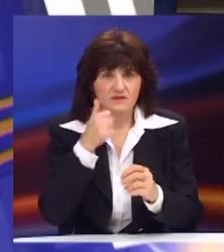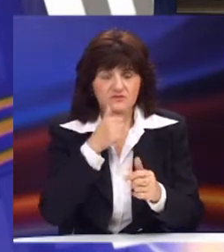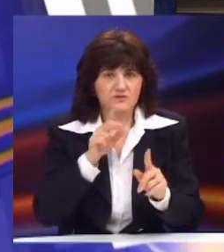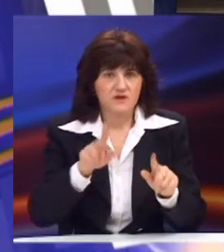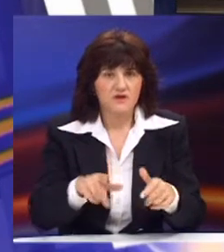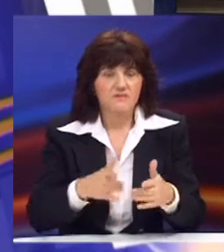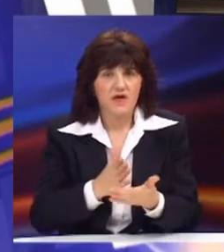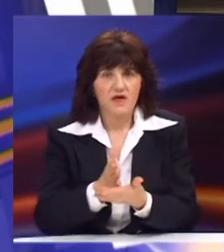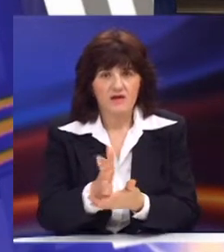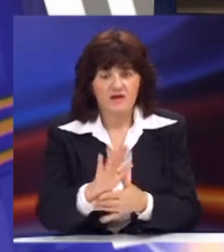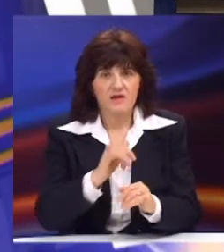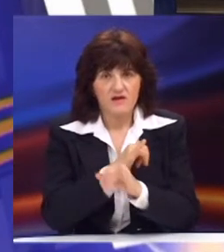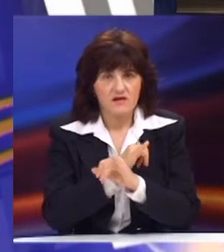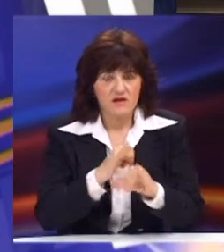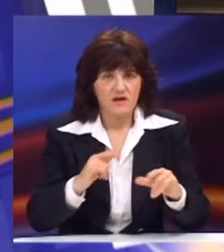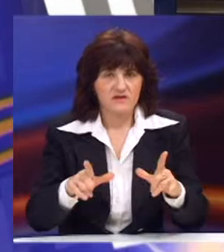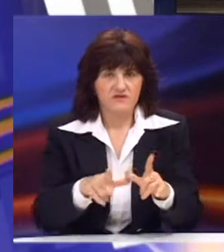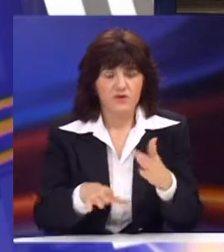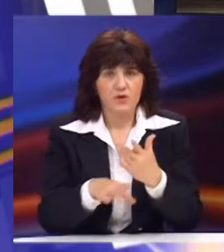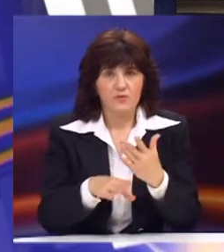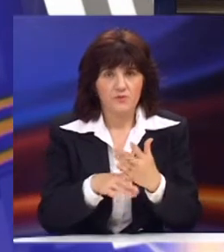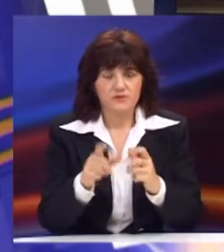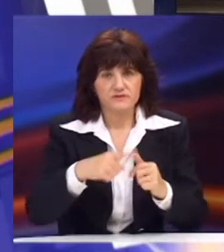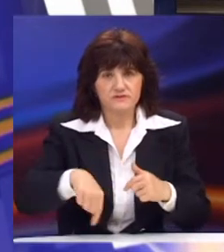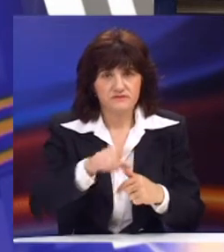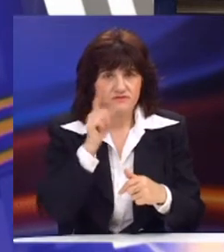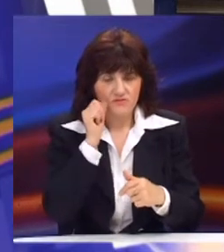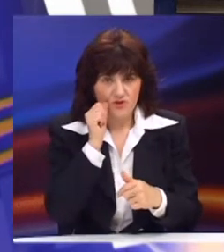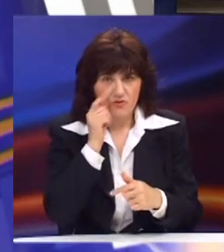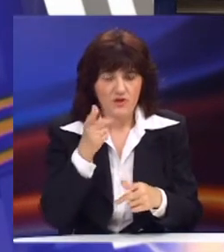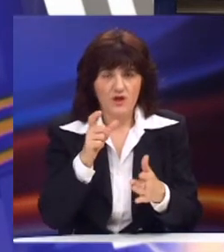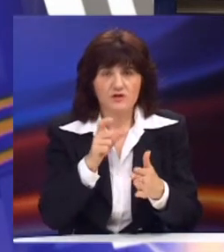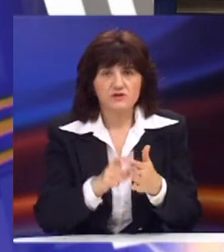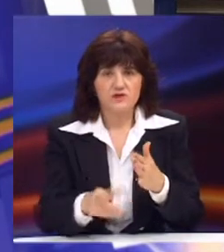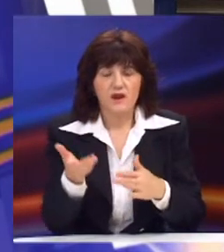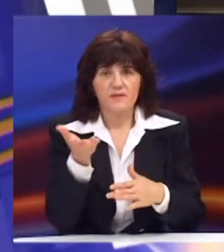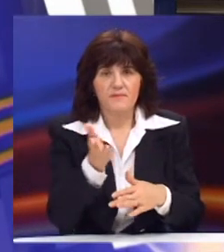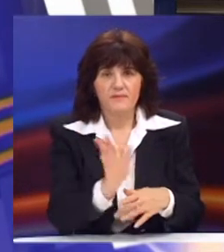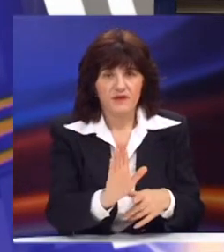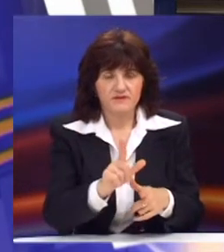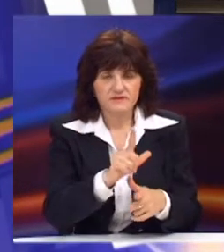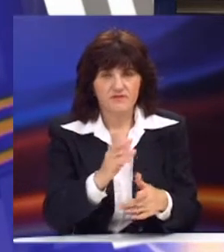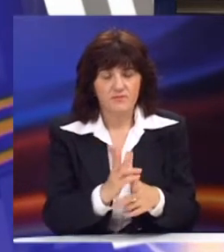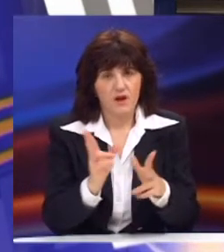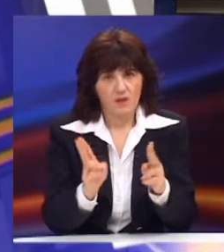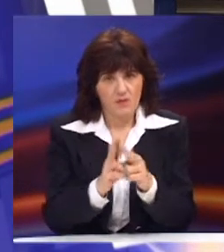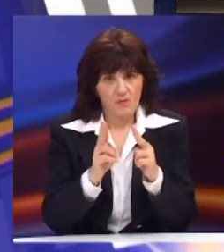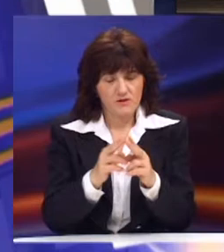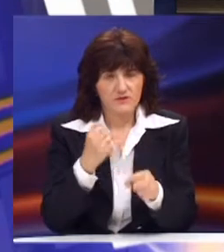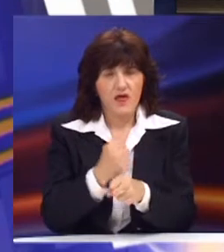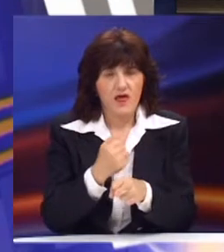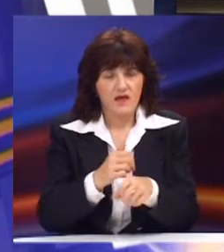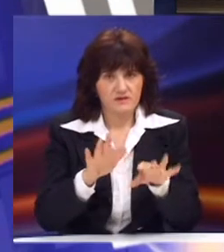lokalne samouprave i približavanju ovog nivoa vlasti građanima. Članovi delegacije bili su u prilici da se upoznaju sa